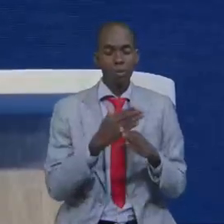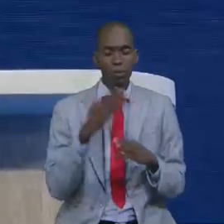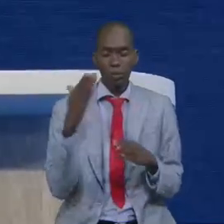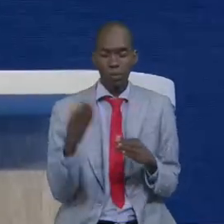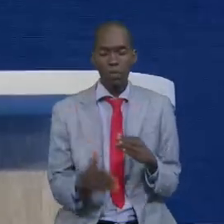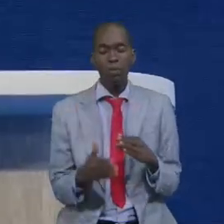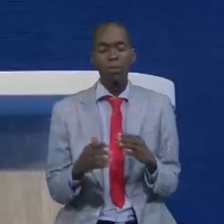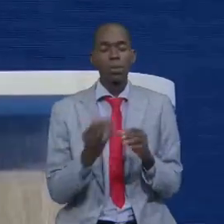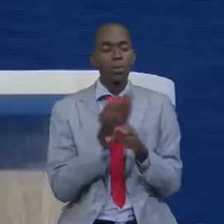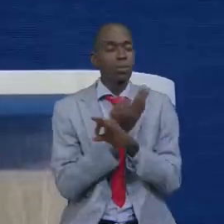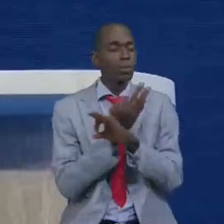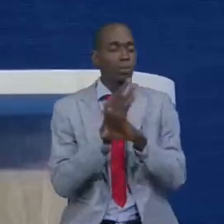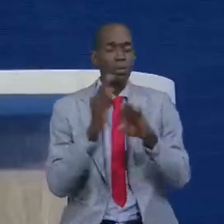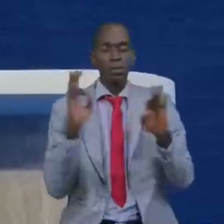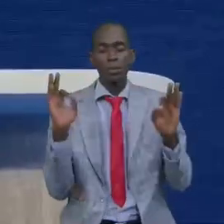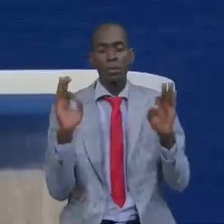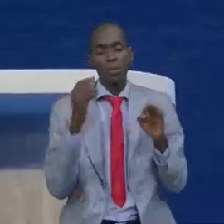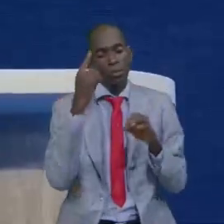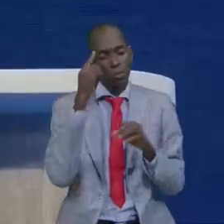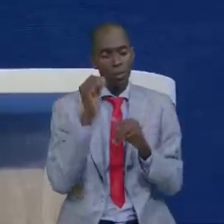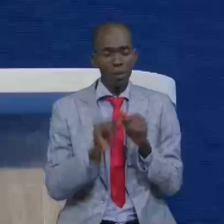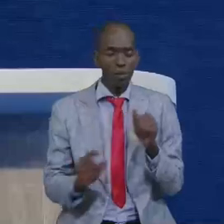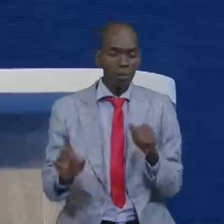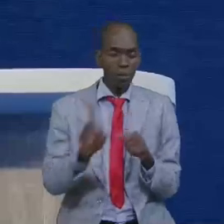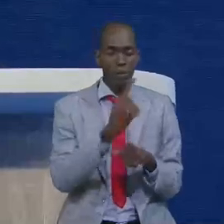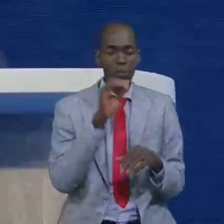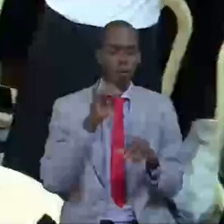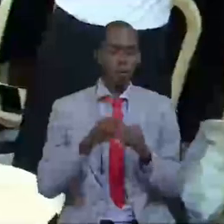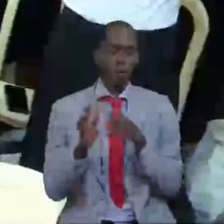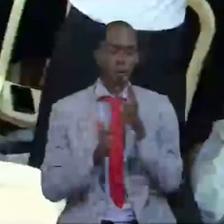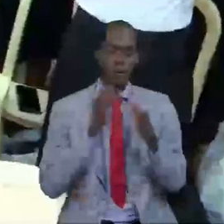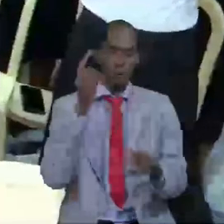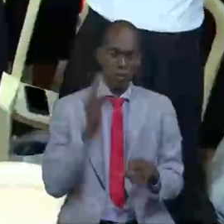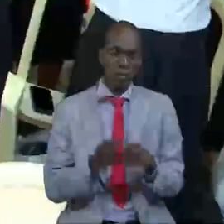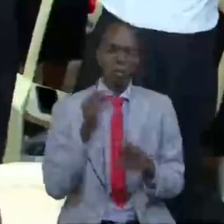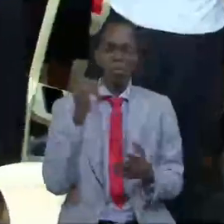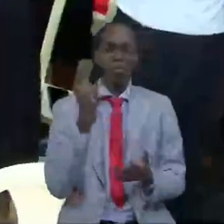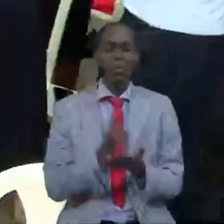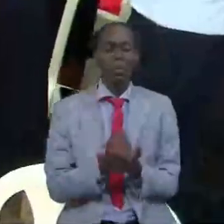l'émancipation totale pour tout le monde, au nom de Jésus.